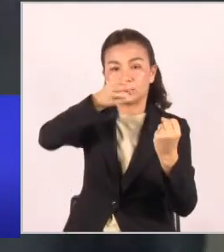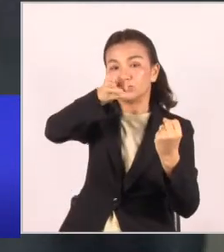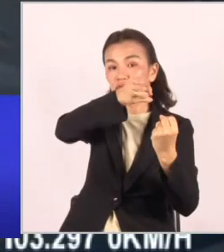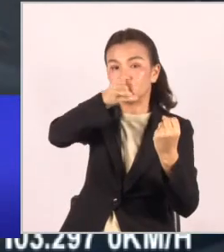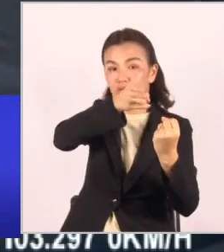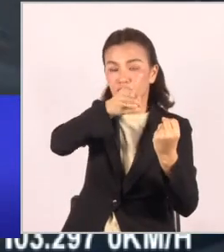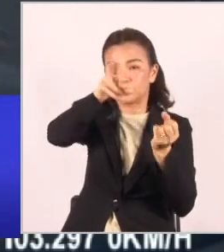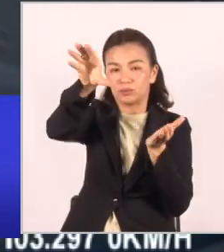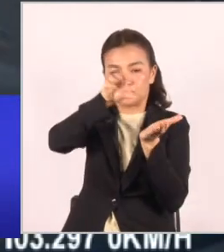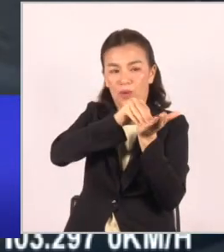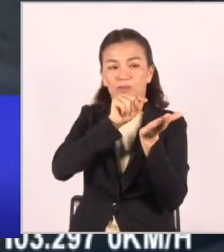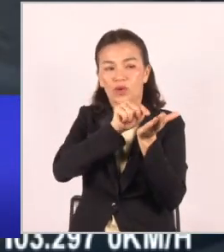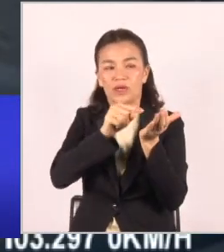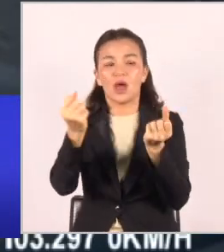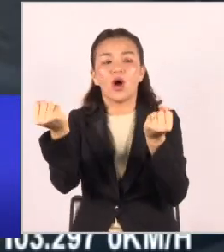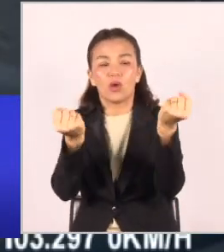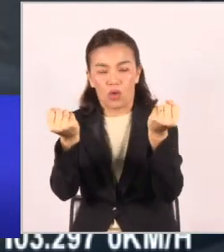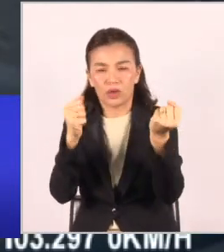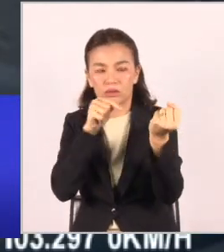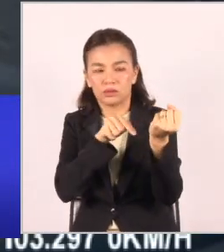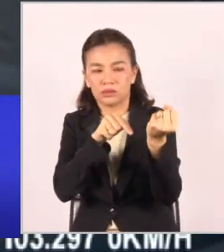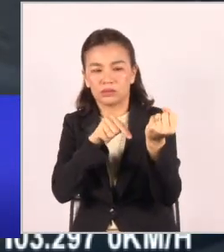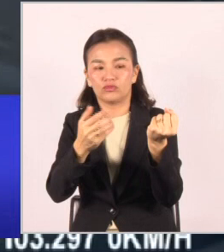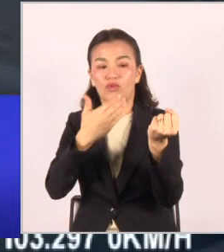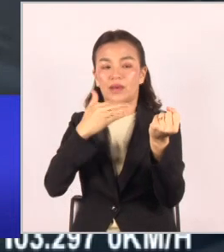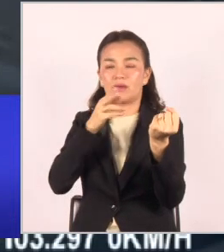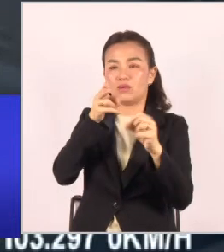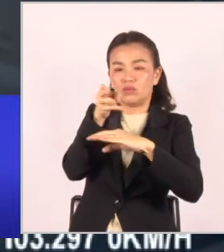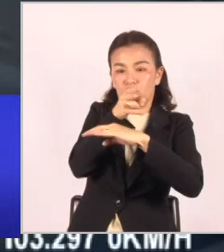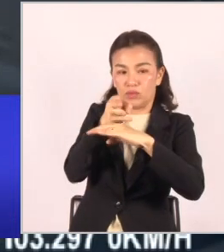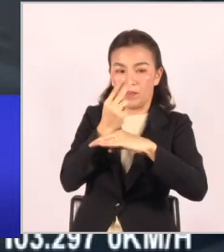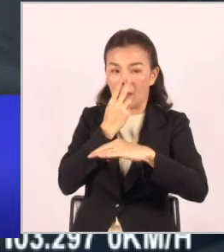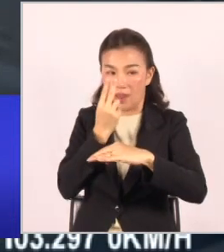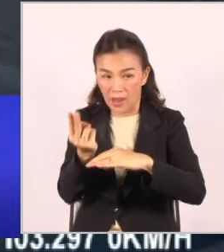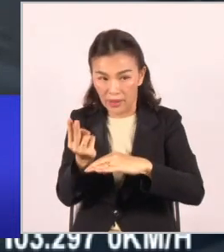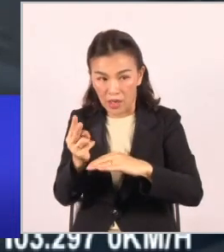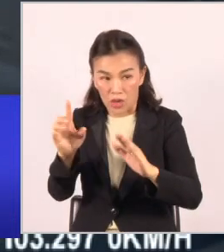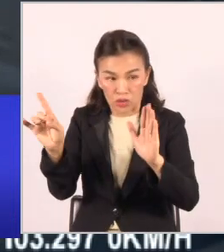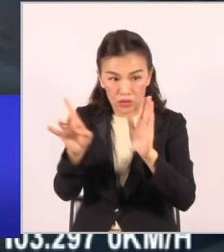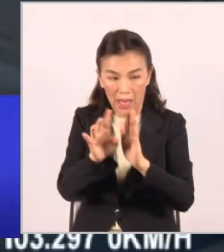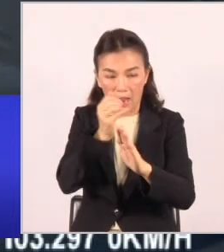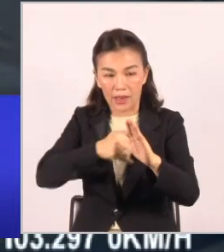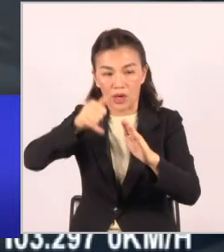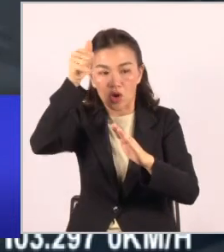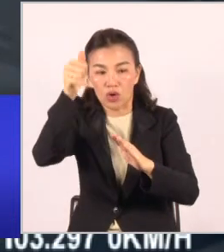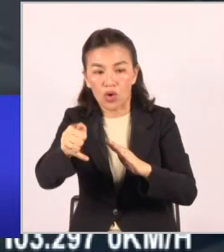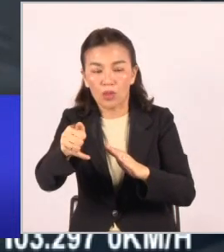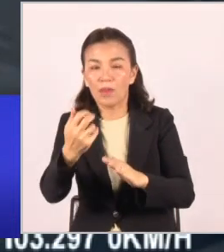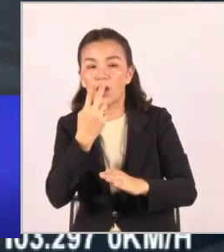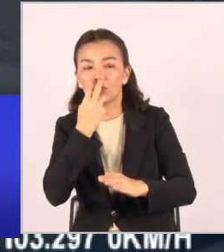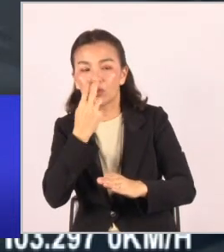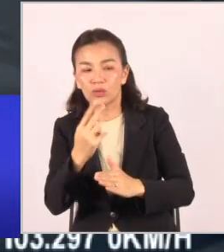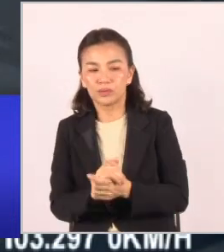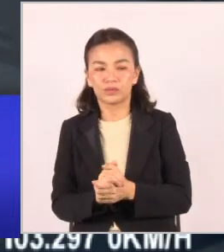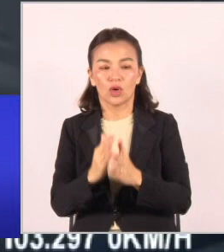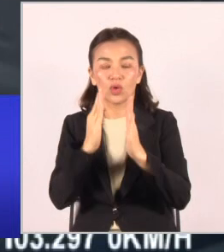ารคามเป็นกล้องหน้ารถที่อยู่อีกฝั่งหนึ่งนะคะและในที่สุดเนี่ยเขาก็ลงมานะคะเหตุการณ์นี้ตำรวจเข้าไปตรวจสอบพบว่าคนเ